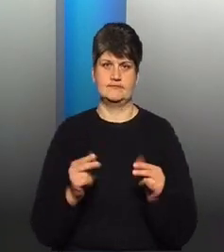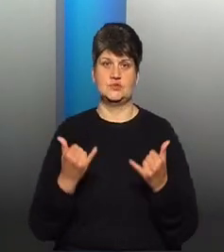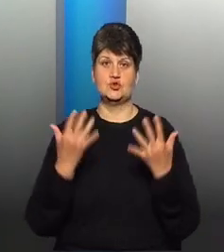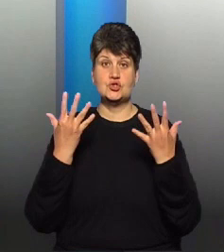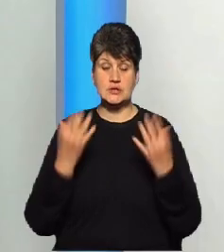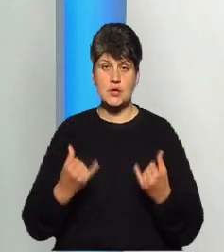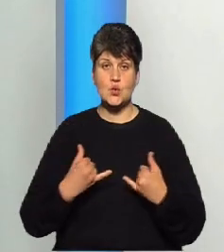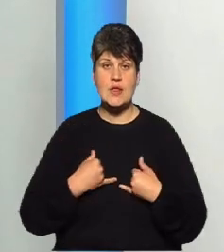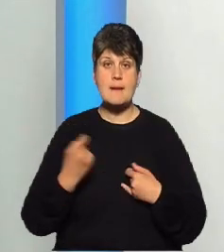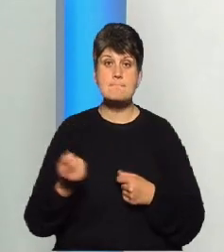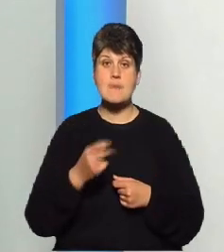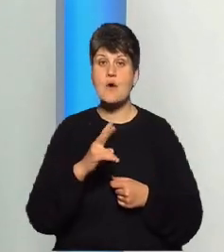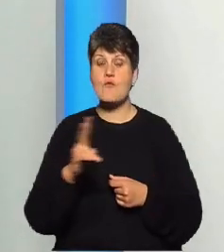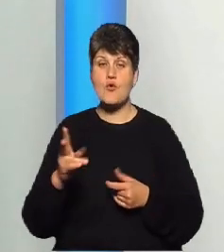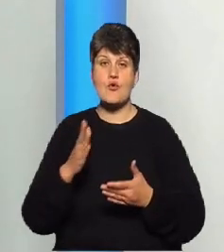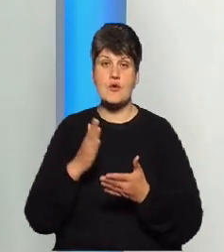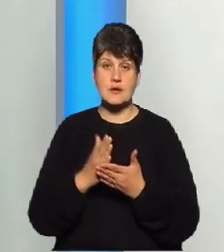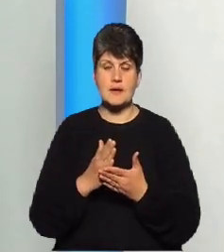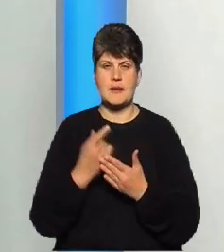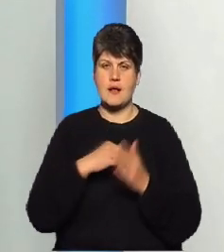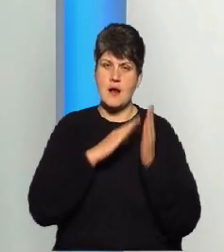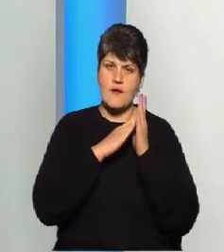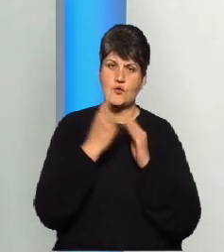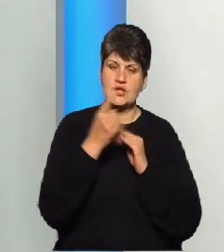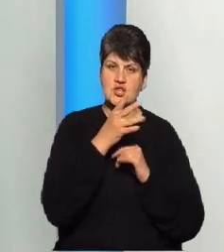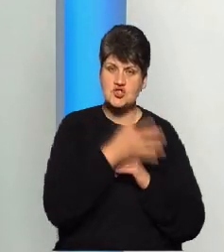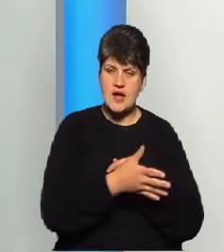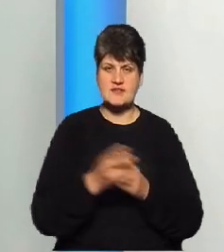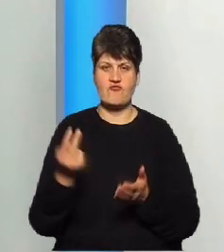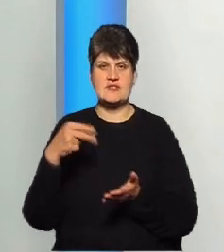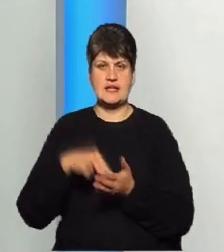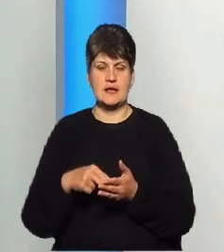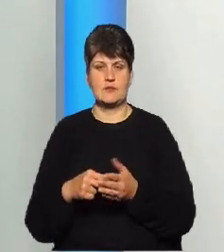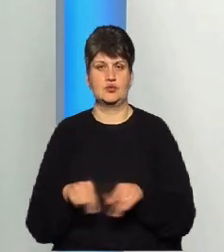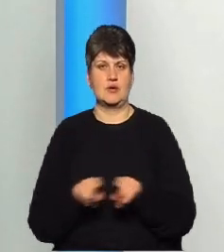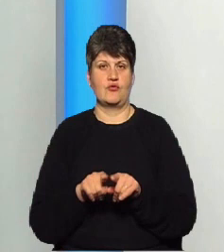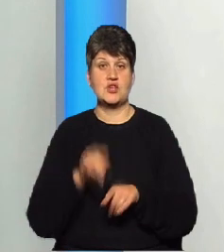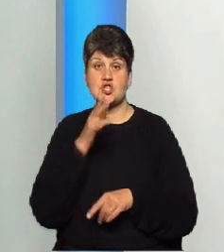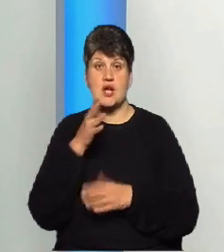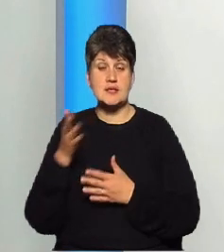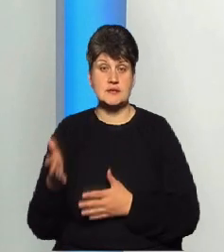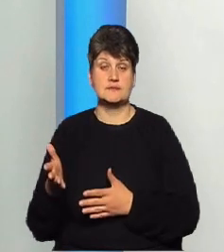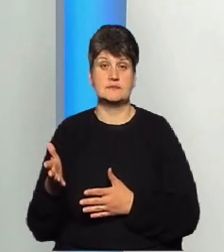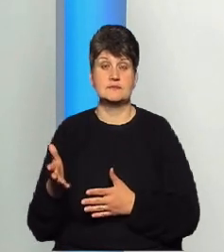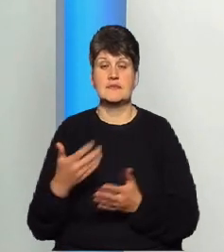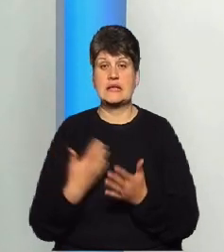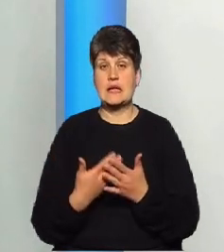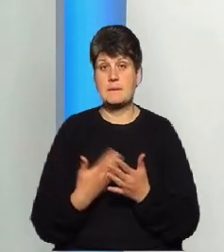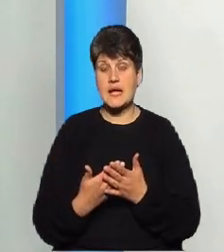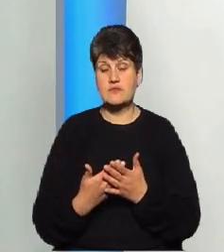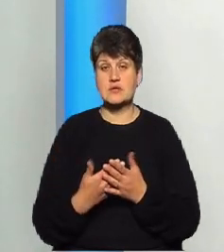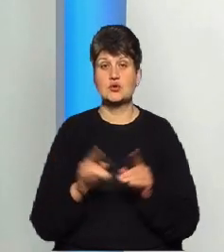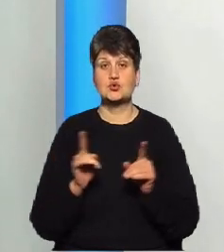отакий, ми лягаємо в один час, стаємо знову ж таки в один той самий час. Напевно, що дуже мало з нас